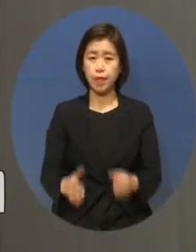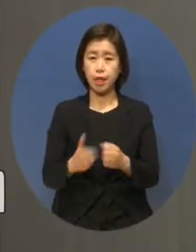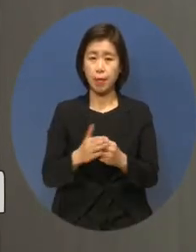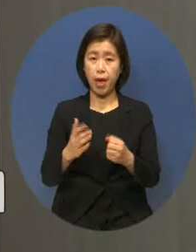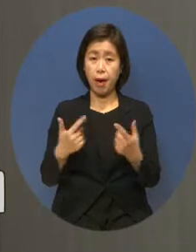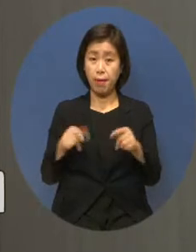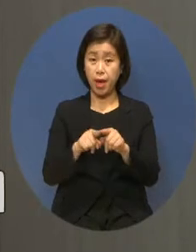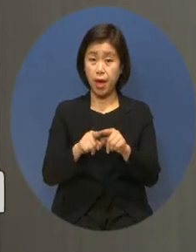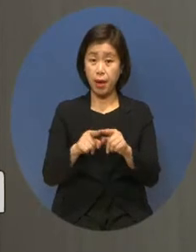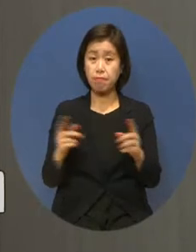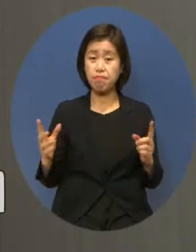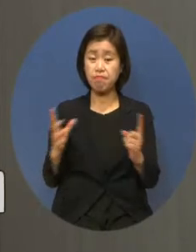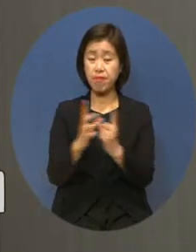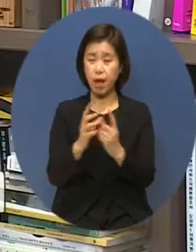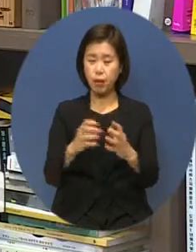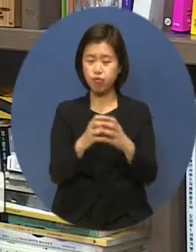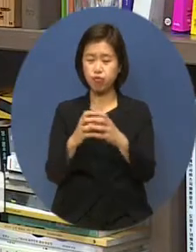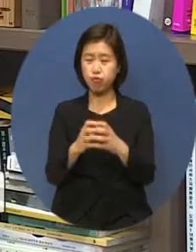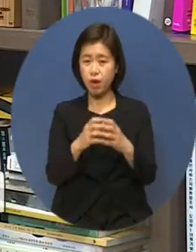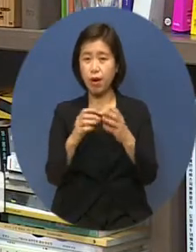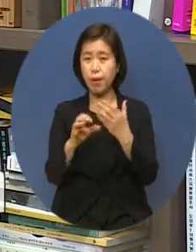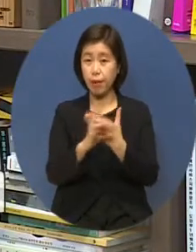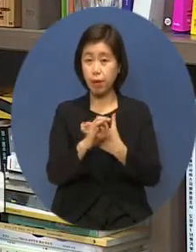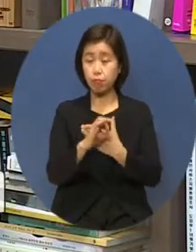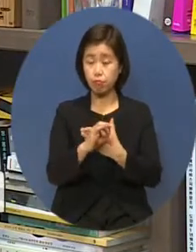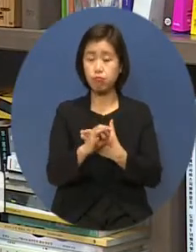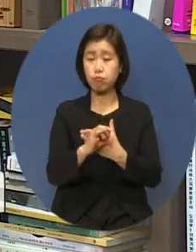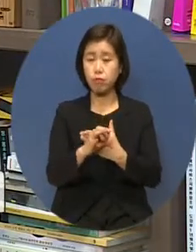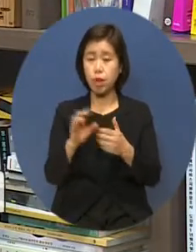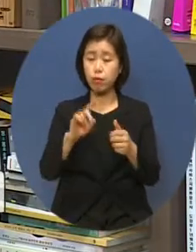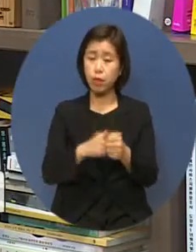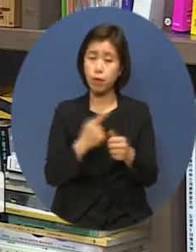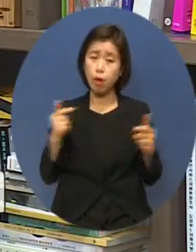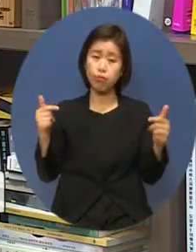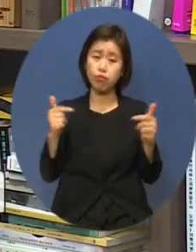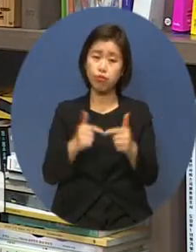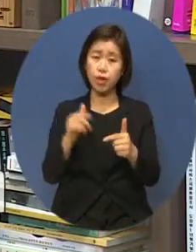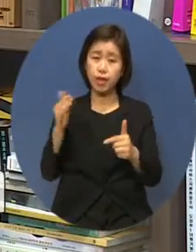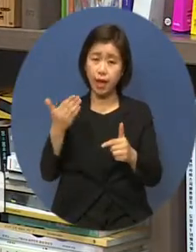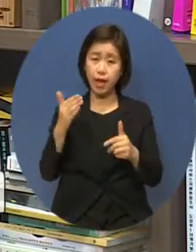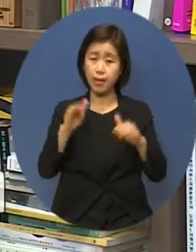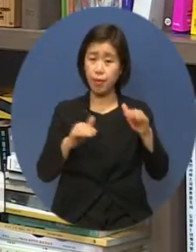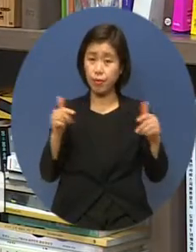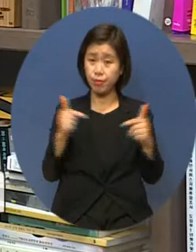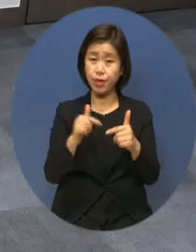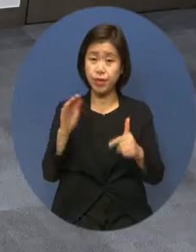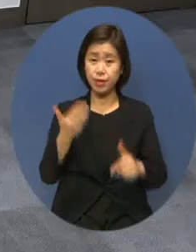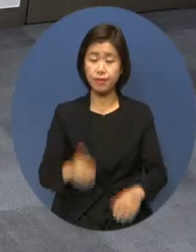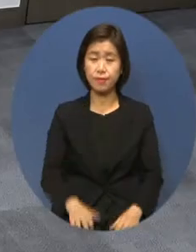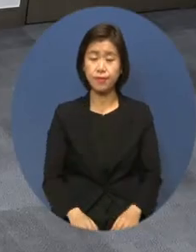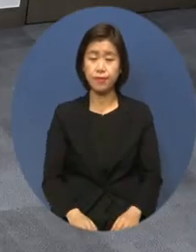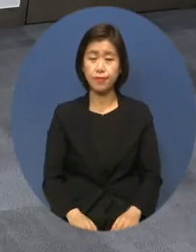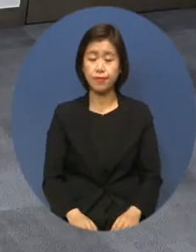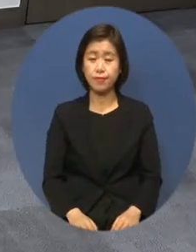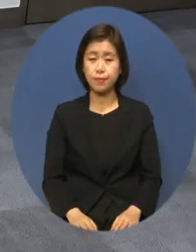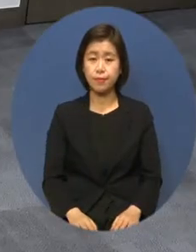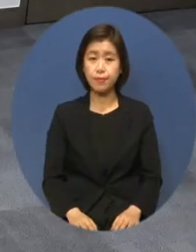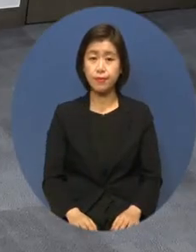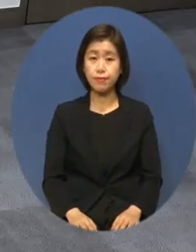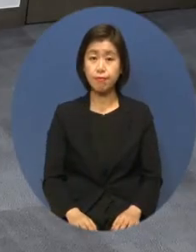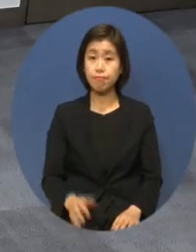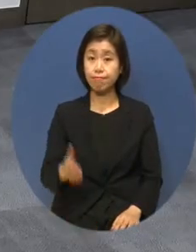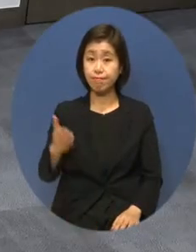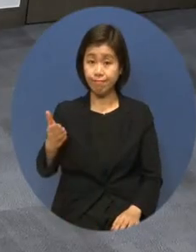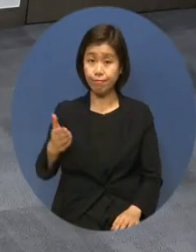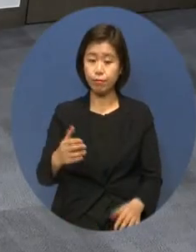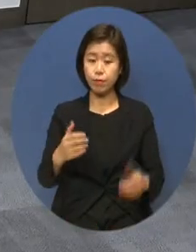그런 모습들이 다 자연스러워진다면 이런 차별도 자연스럽게 없어지지 않을까 맞아요. 하는 생각이 드는데요. 그렇다면은 국회의원